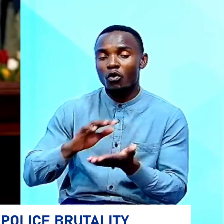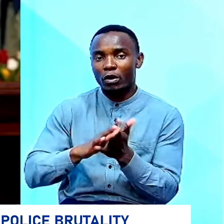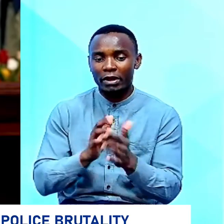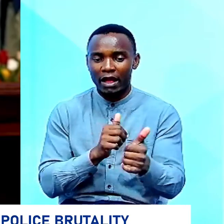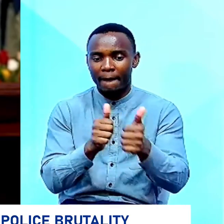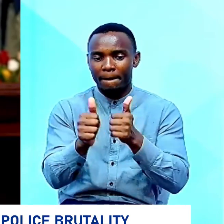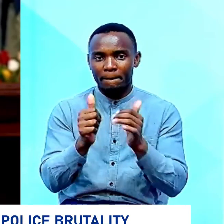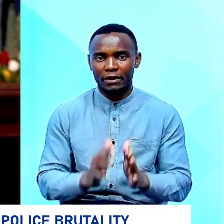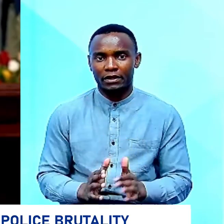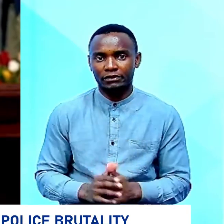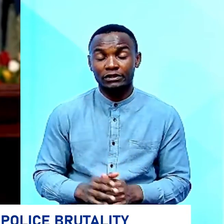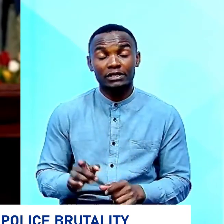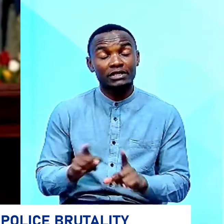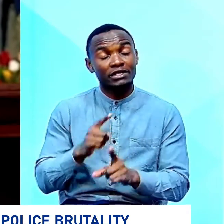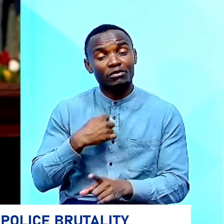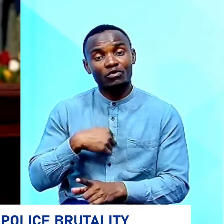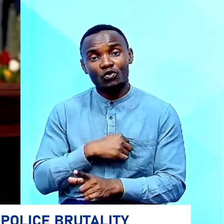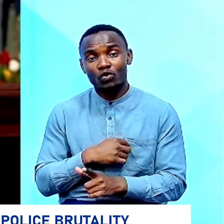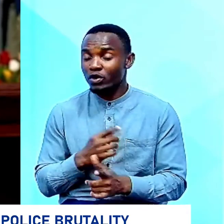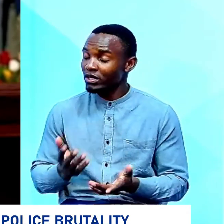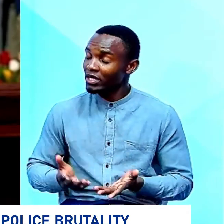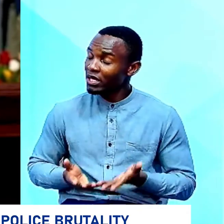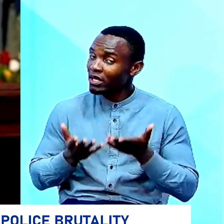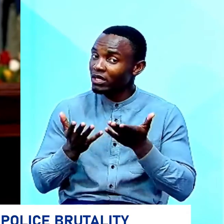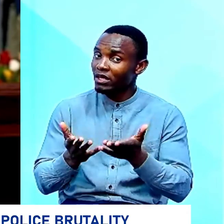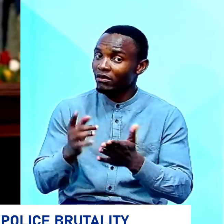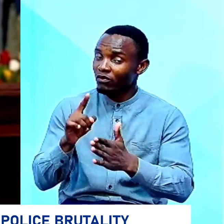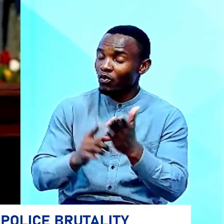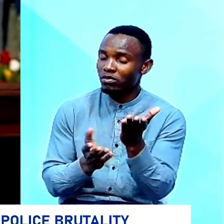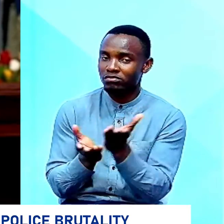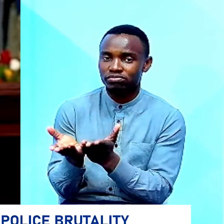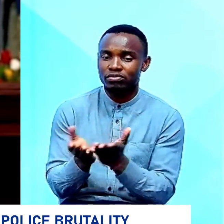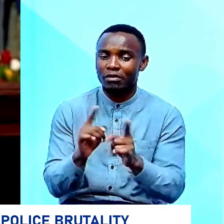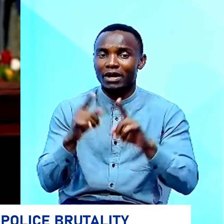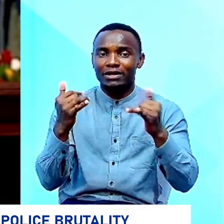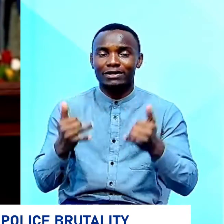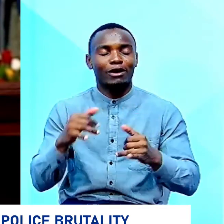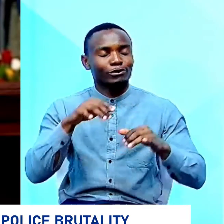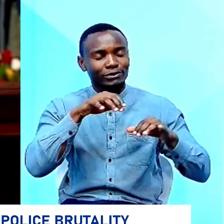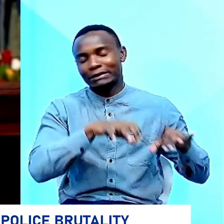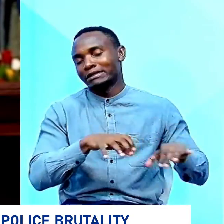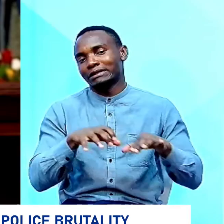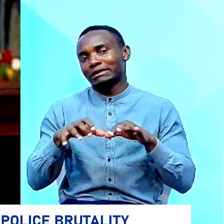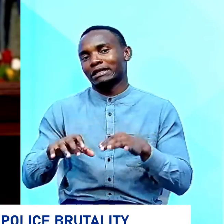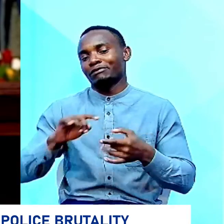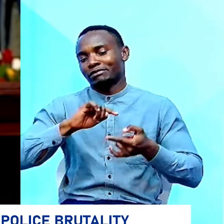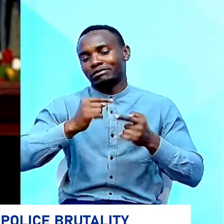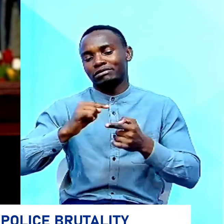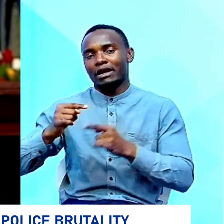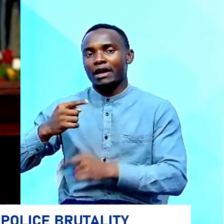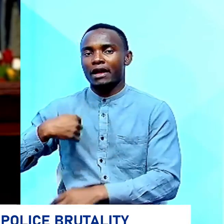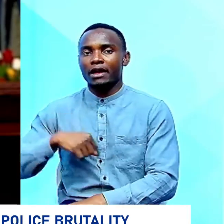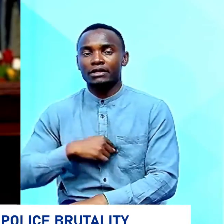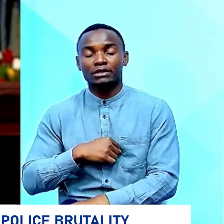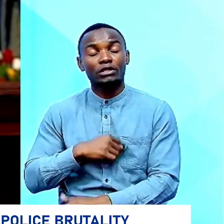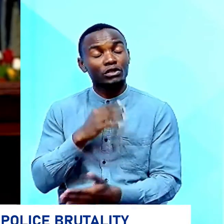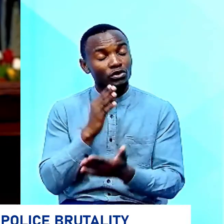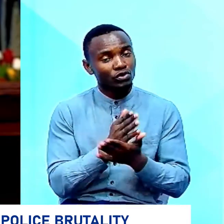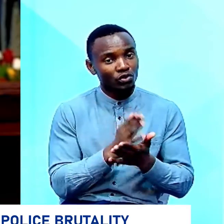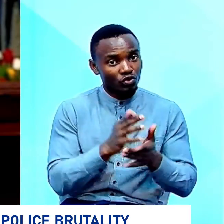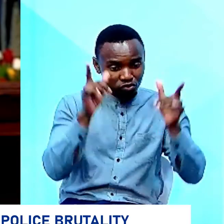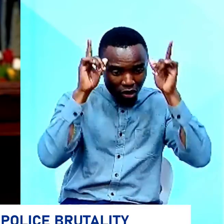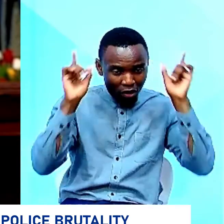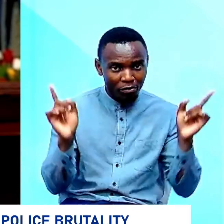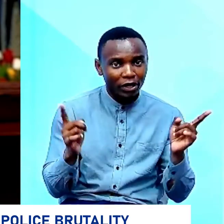tuliowaentrust na yetu huduma imegeuka kuwa dhulma. Sikatai, mchunga mbuzi huchinja,